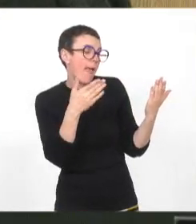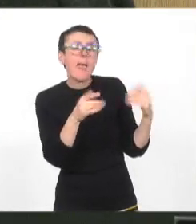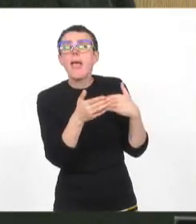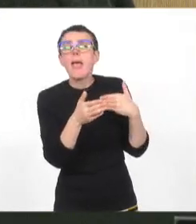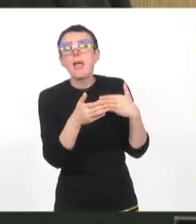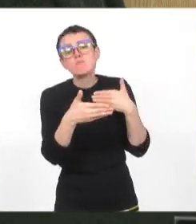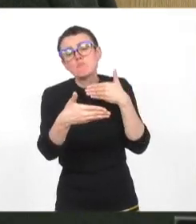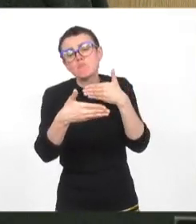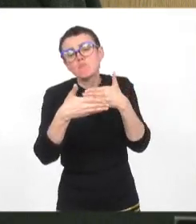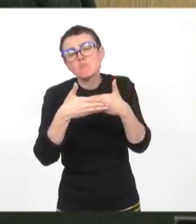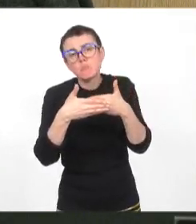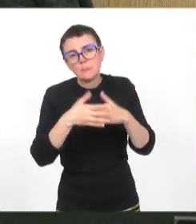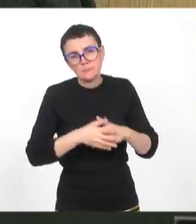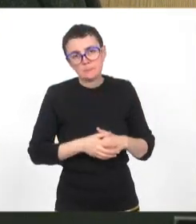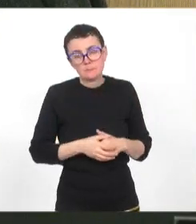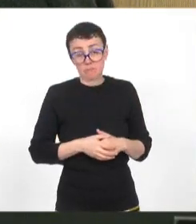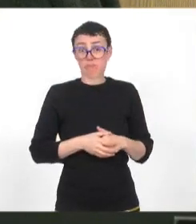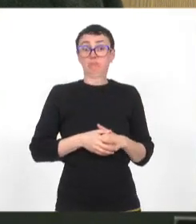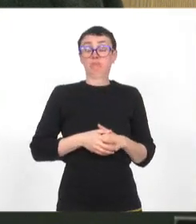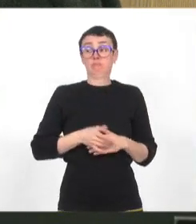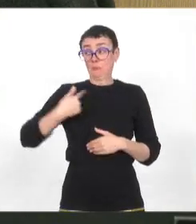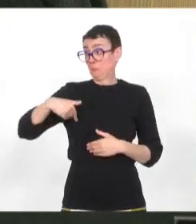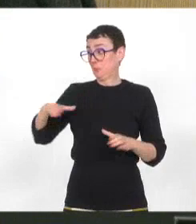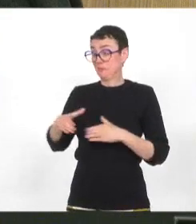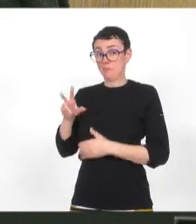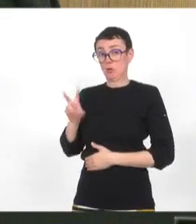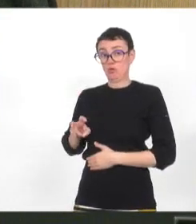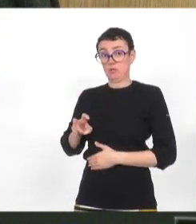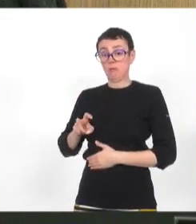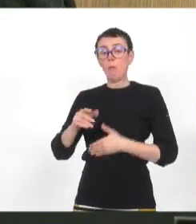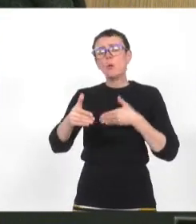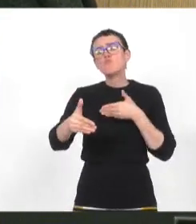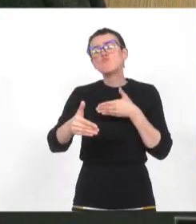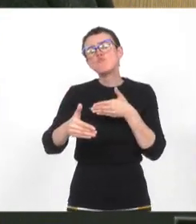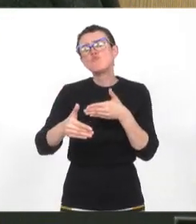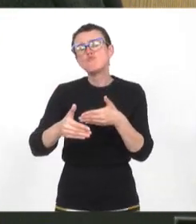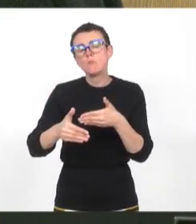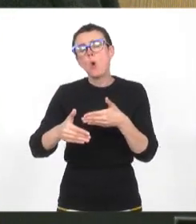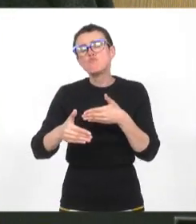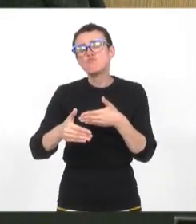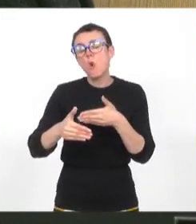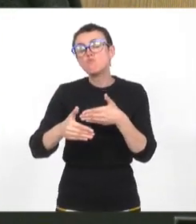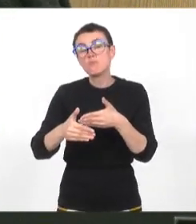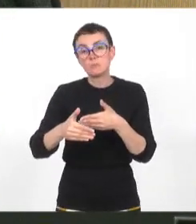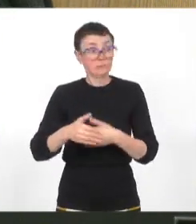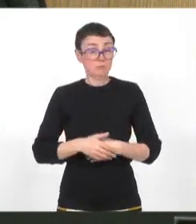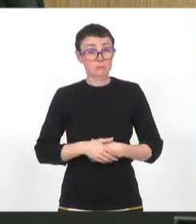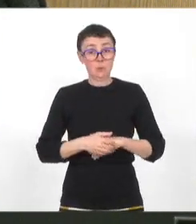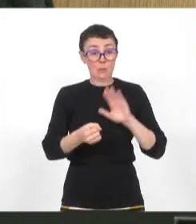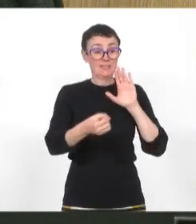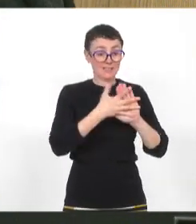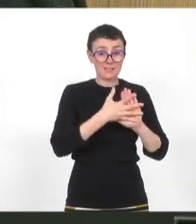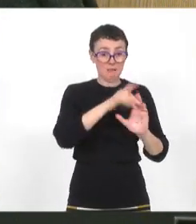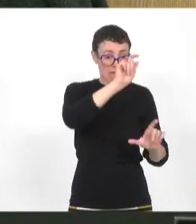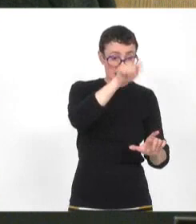nous, écologistes, tendre à satisfaire, ce n'est pas être à la hauteur du défi climatique que nous avons. Un critère, on le satisfait ou on ne le satisfait